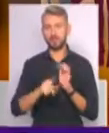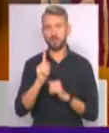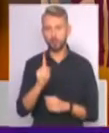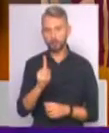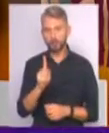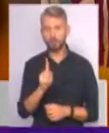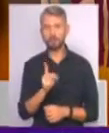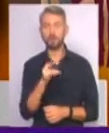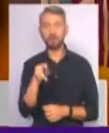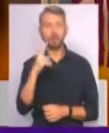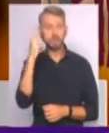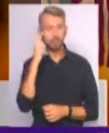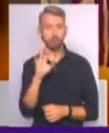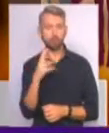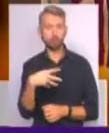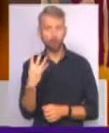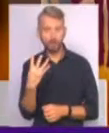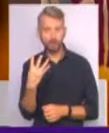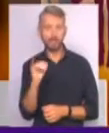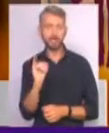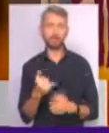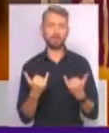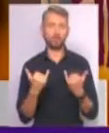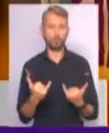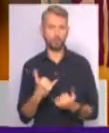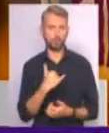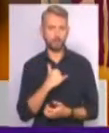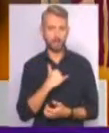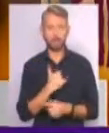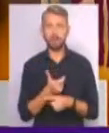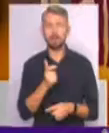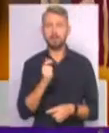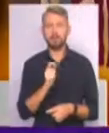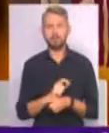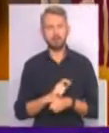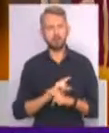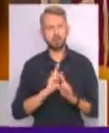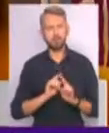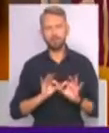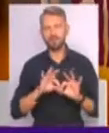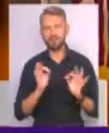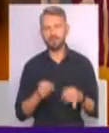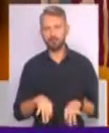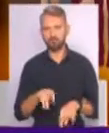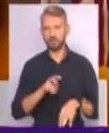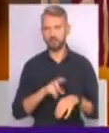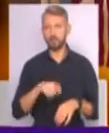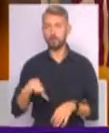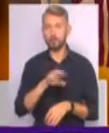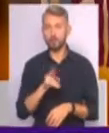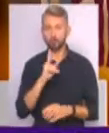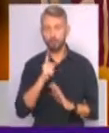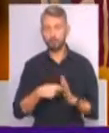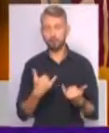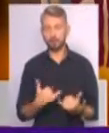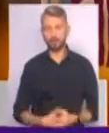223-09-71, код Києва 044. І сьогодні у нас найуніверсальніший лікар з усіх, хто, дізнаємось буквально